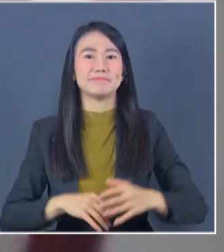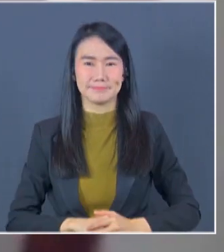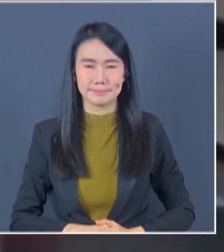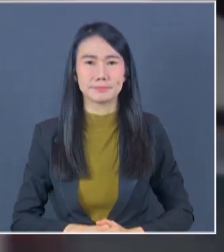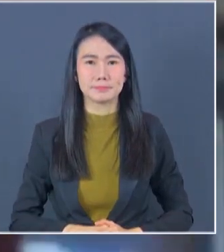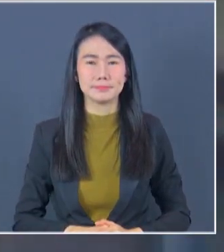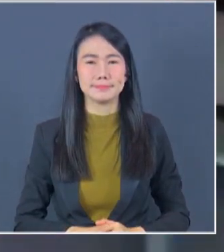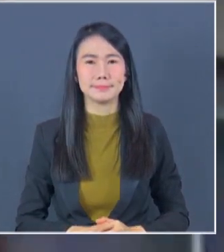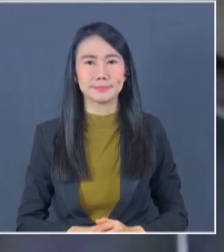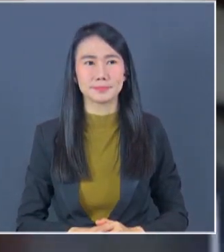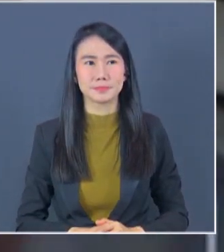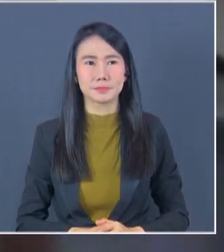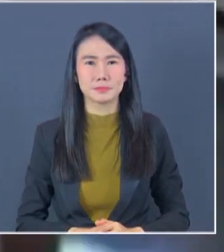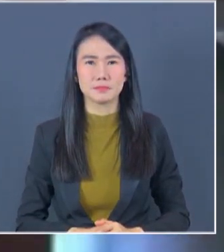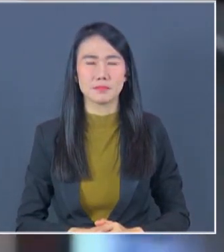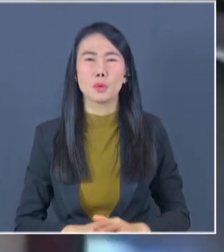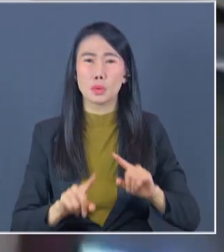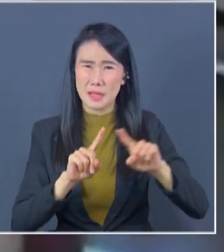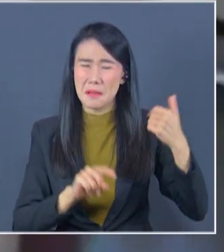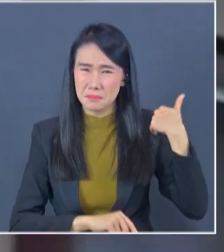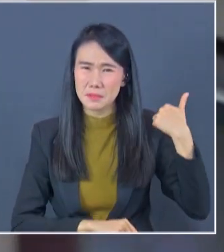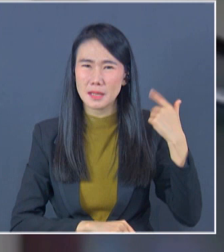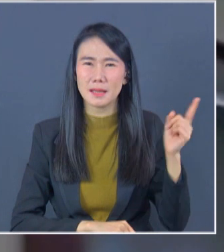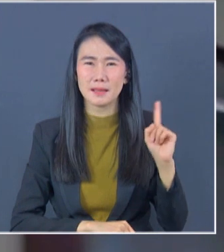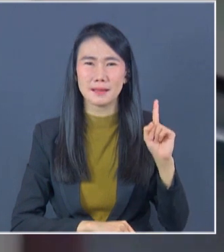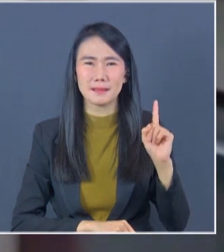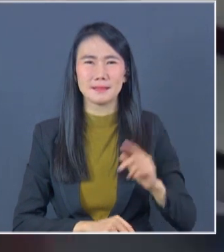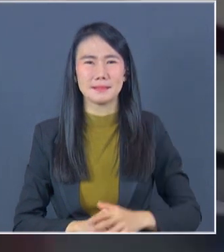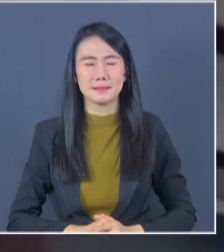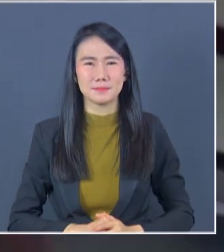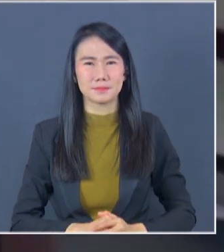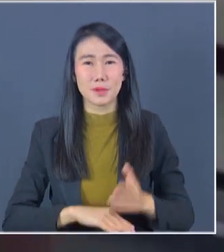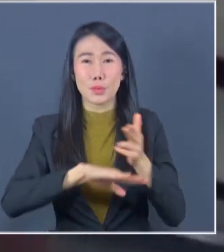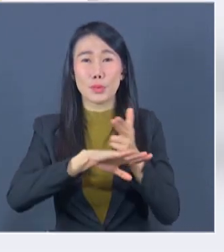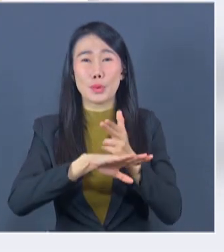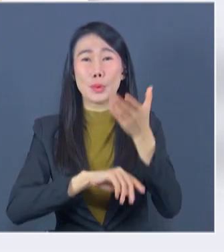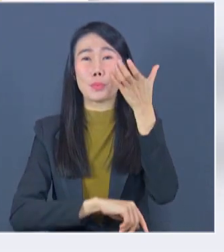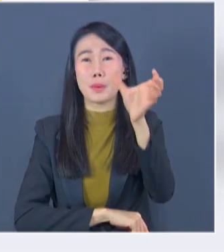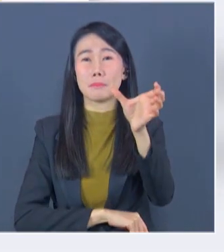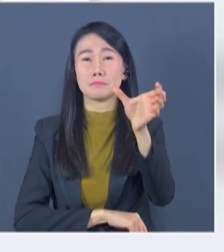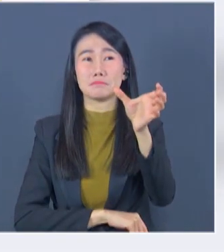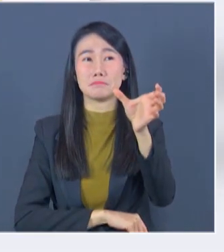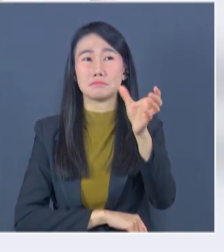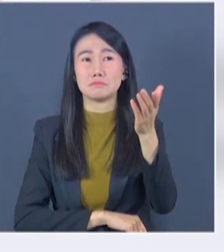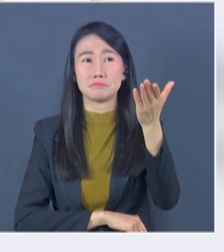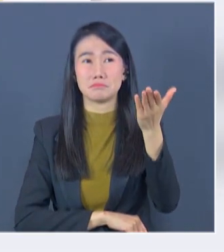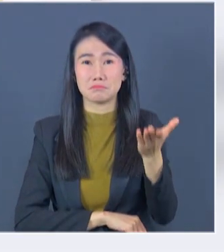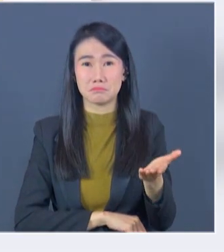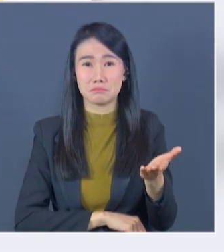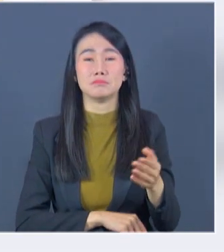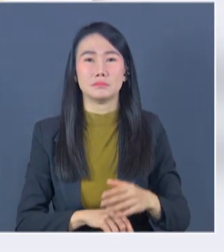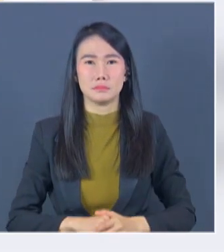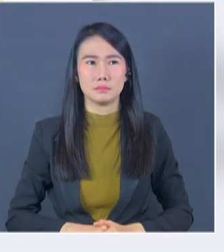ต่ทีนี้คุณผู้ชมครับมันก็ไปจบอีกนะฮะเพราะว่าหลังจากที่โพสต์คลิปนี้ออกไปแล้วปรากฏว่าบรรด